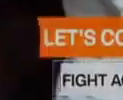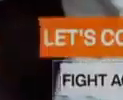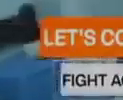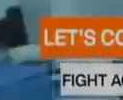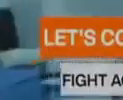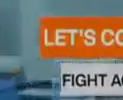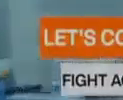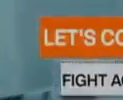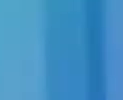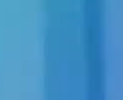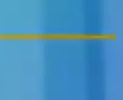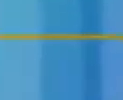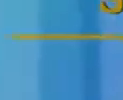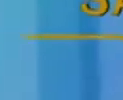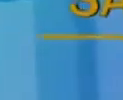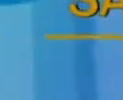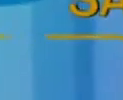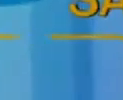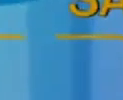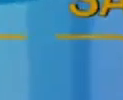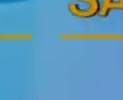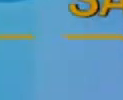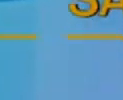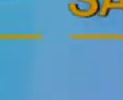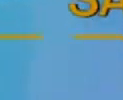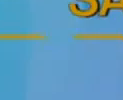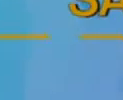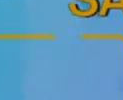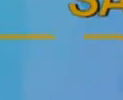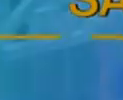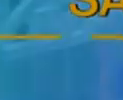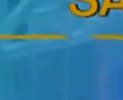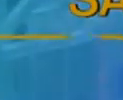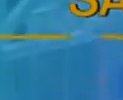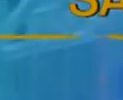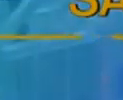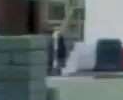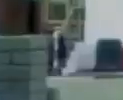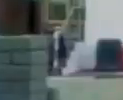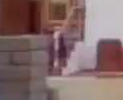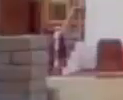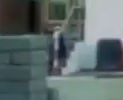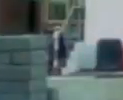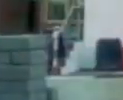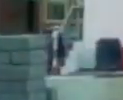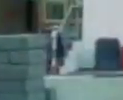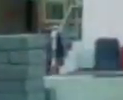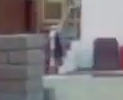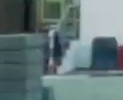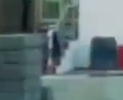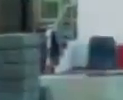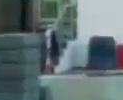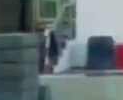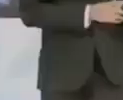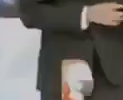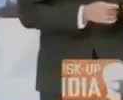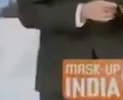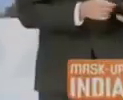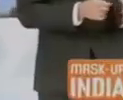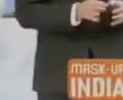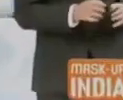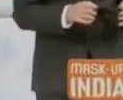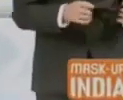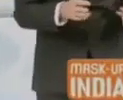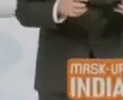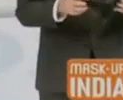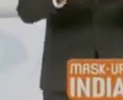Vaccination along with social distancing, sanitization and masks. Mask up, India! Put your mask